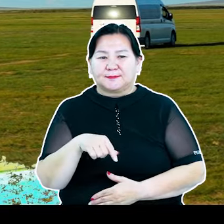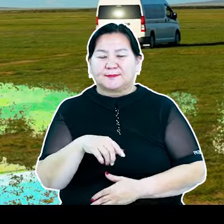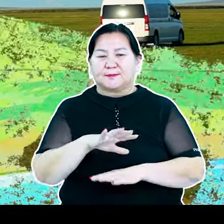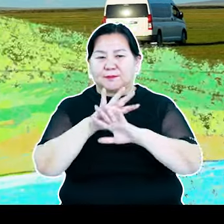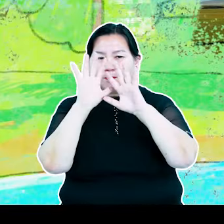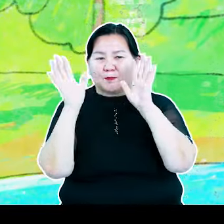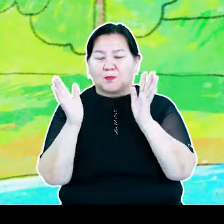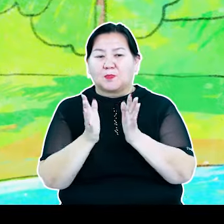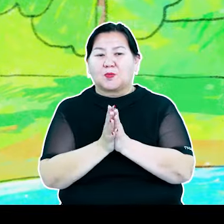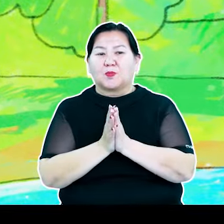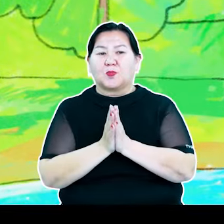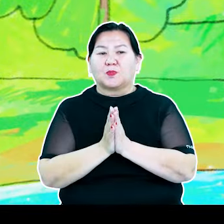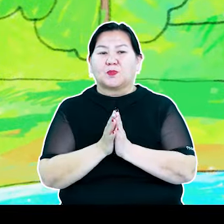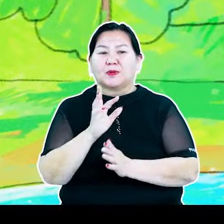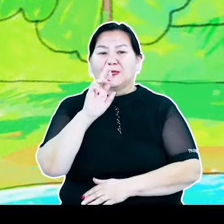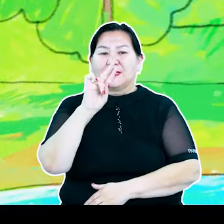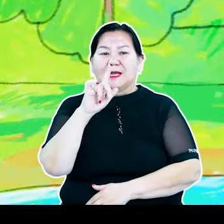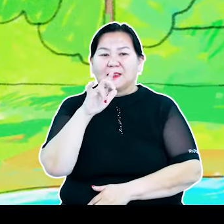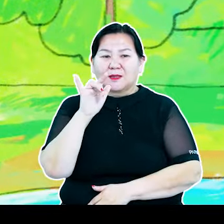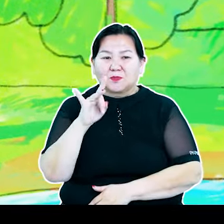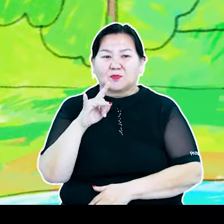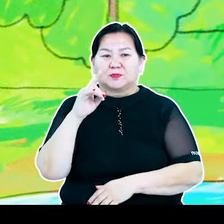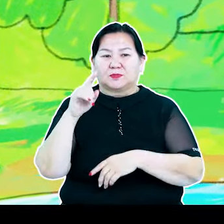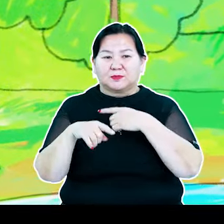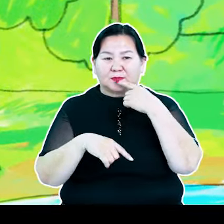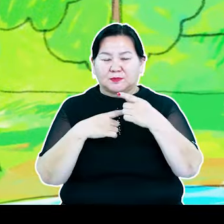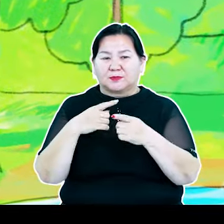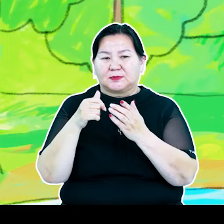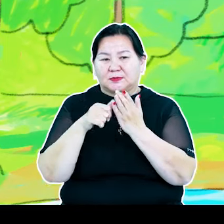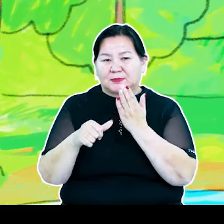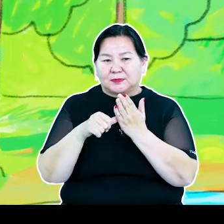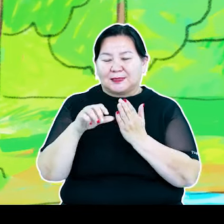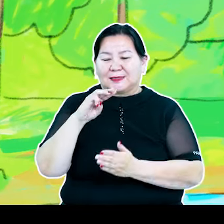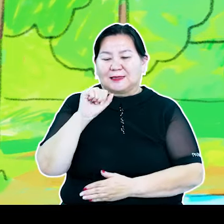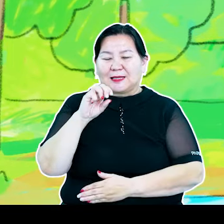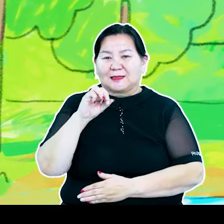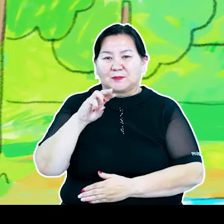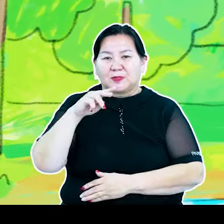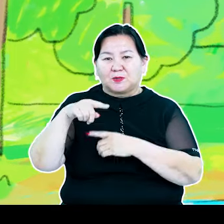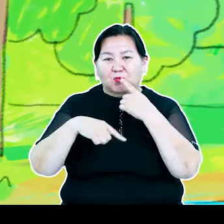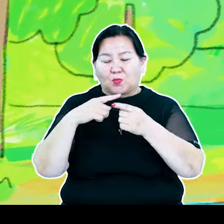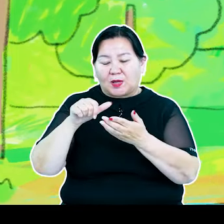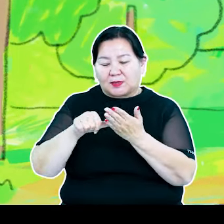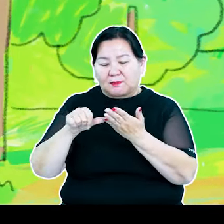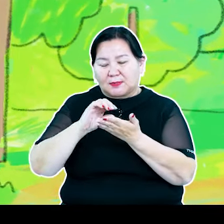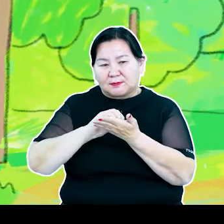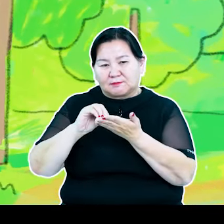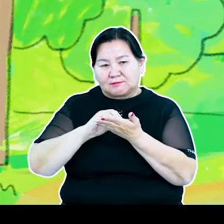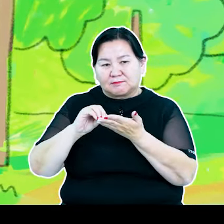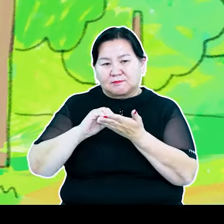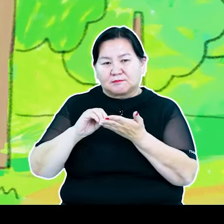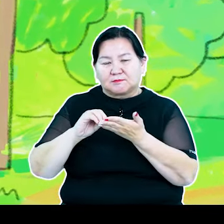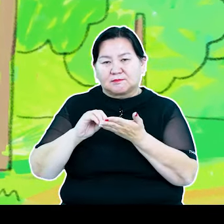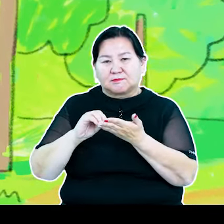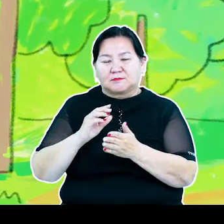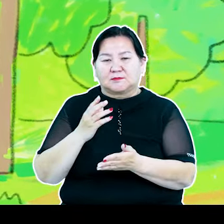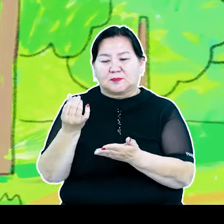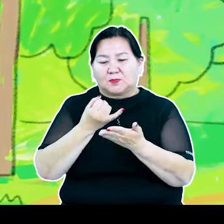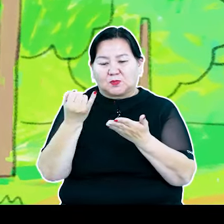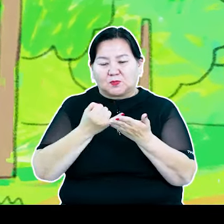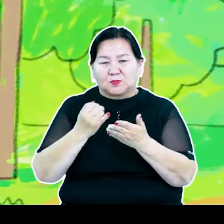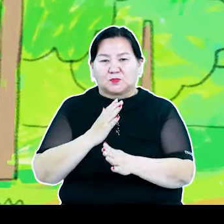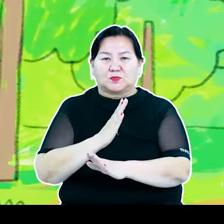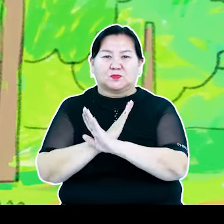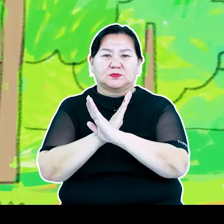Мэдээж энэ бүх үйл явдал ялгууны дэвтэрт татмын тухай тэмдэглэл нэртэйгээр дүрслэгдэн